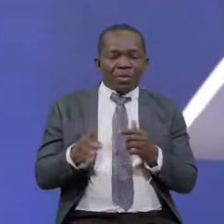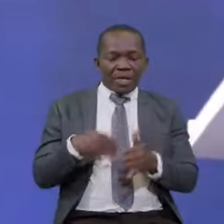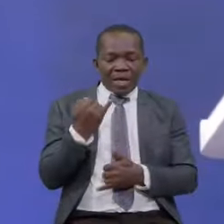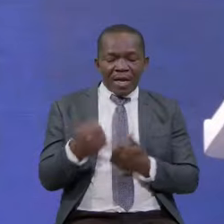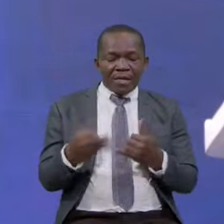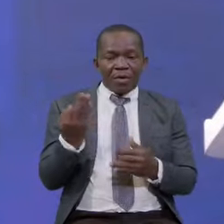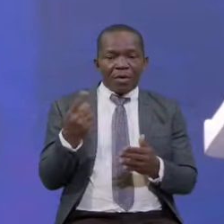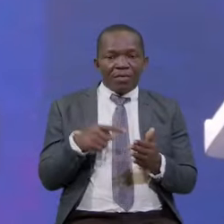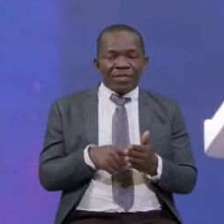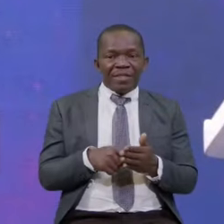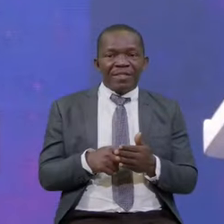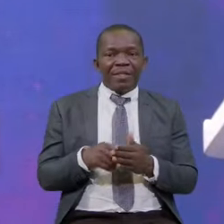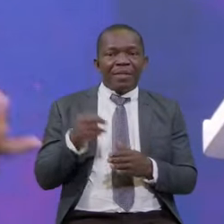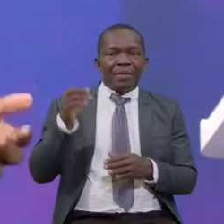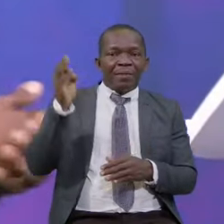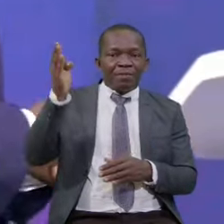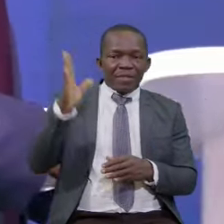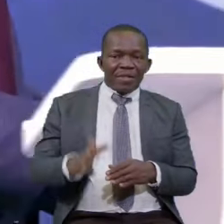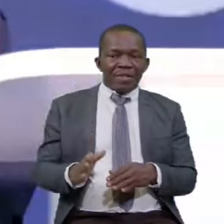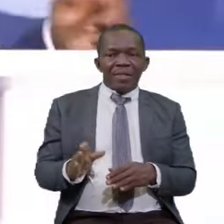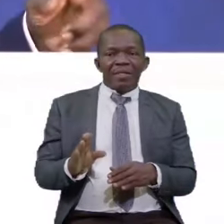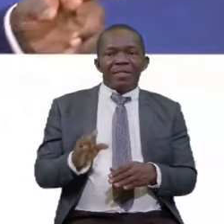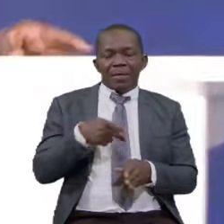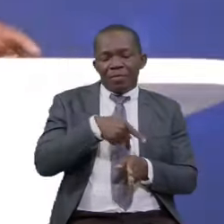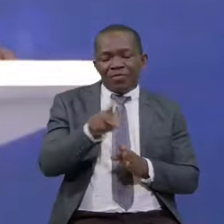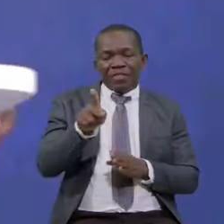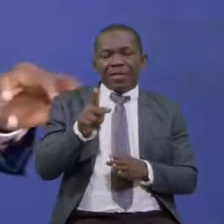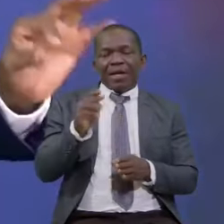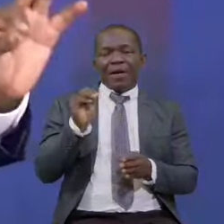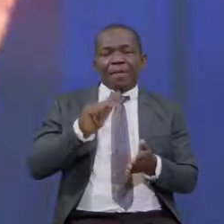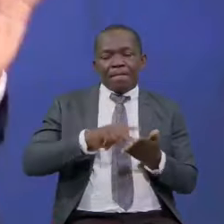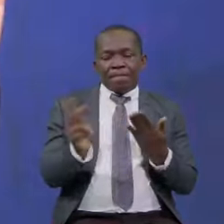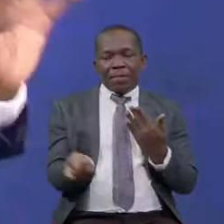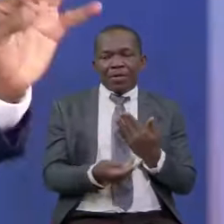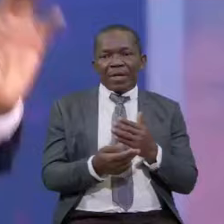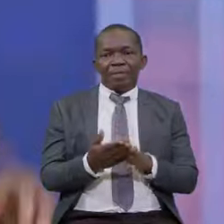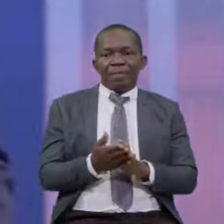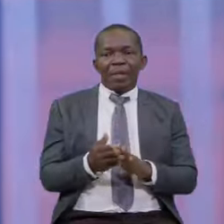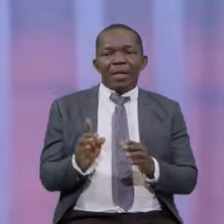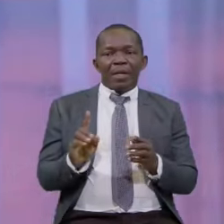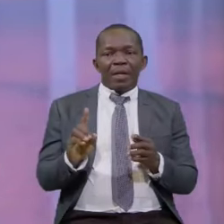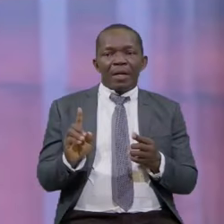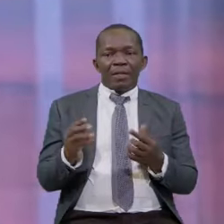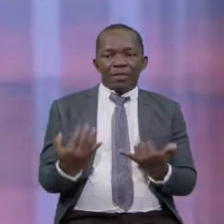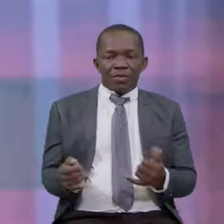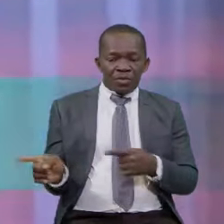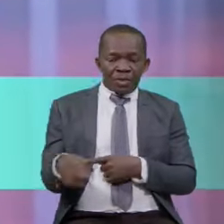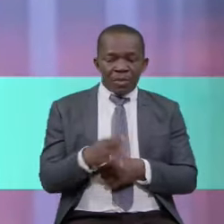de la conférence des ministres des professionnel et aujourd'hui nous considérons le mandat